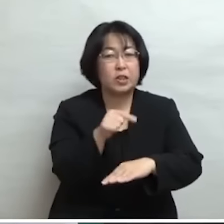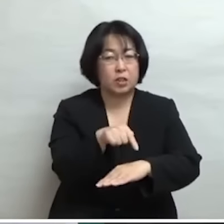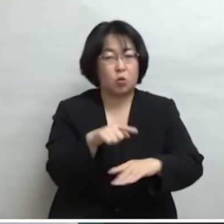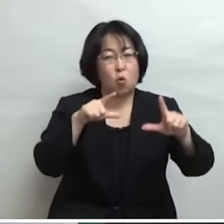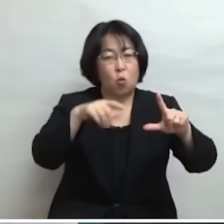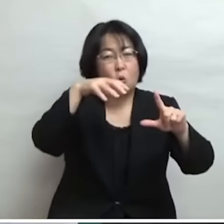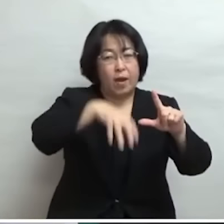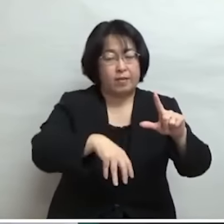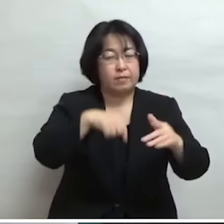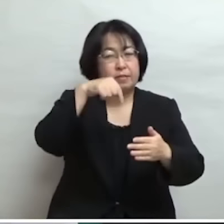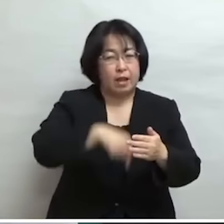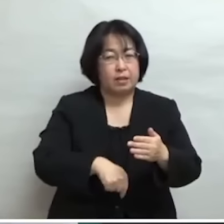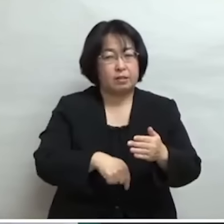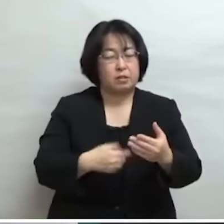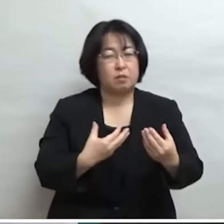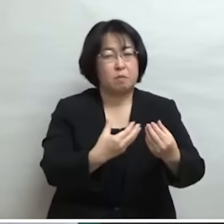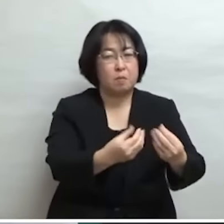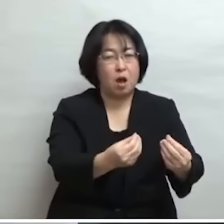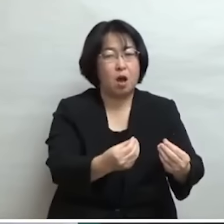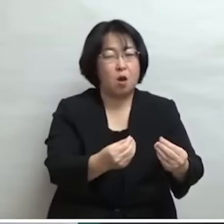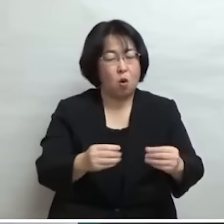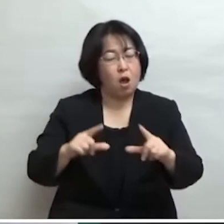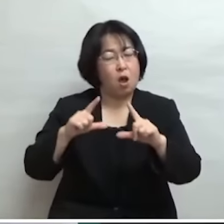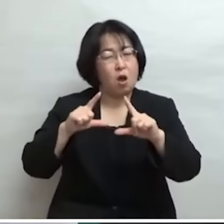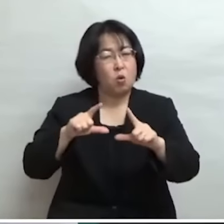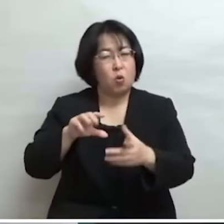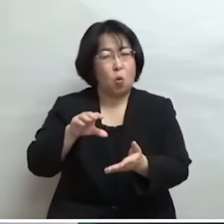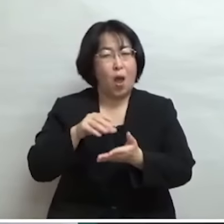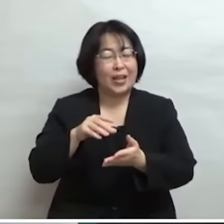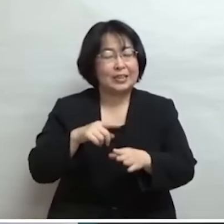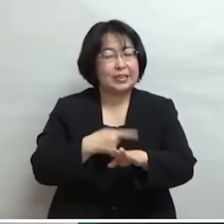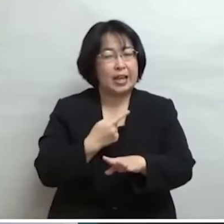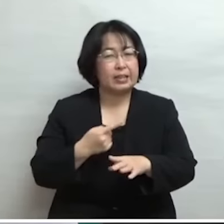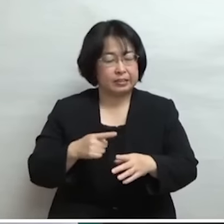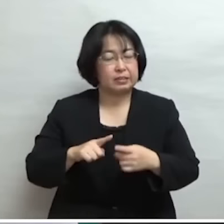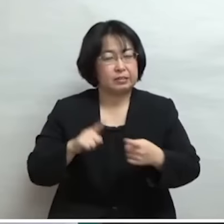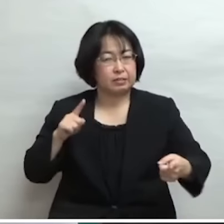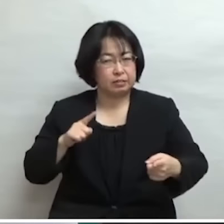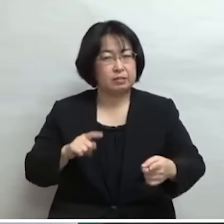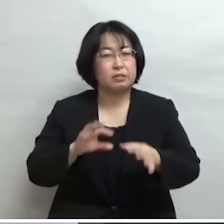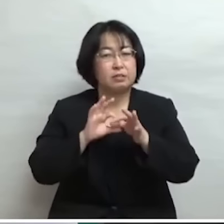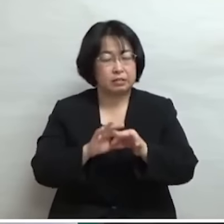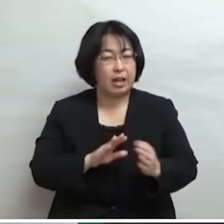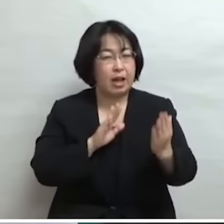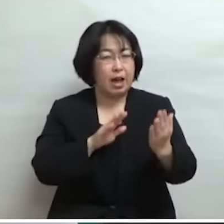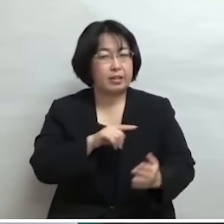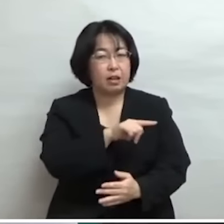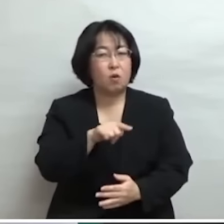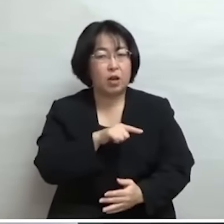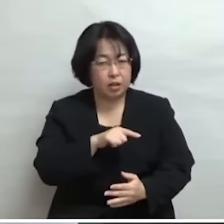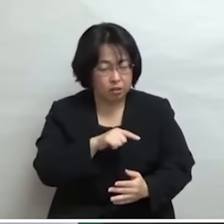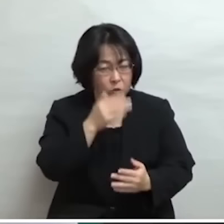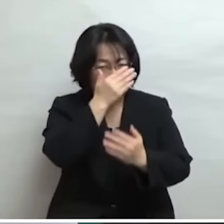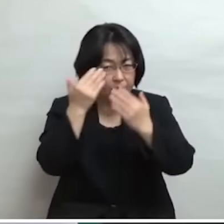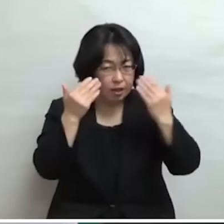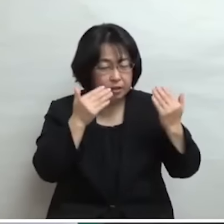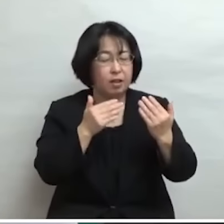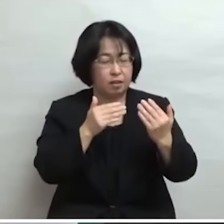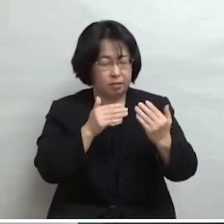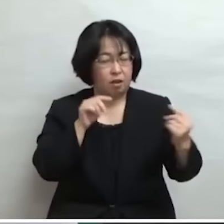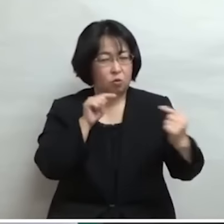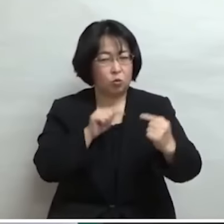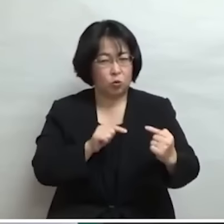置するということは著しく公益性に反するということで、今回相手方とも丁寧な交渉してきたんですけれども、なかなか合意に至